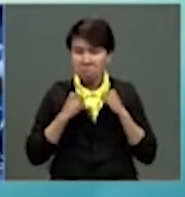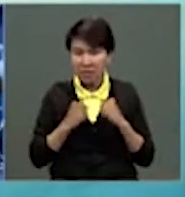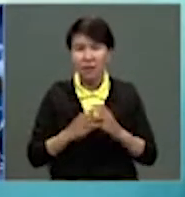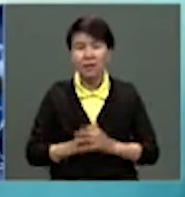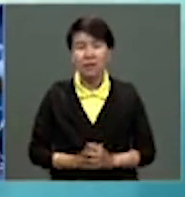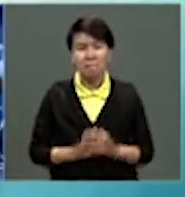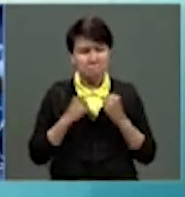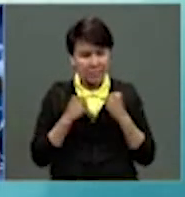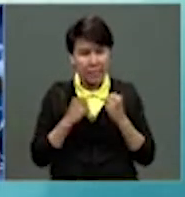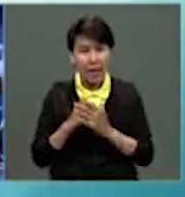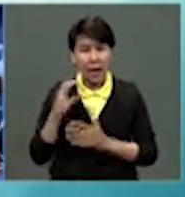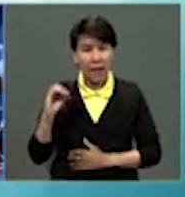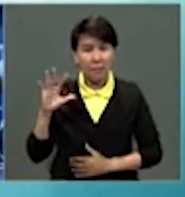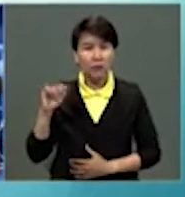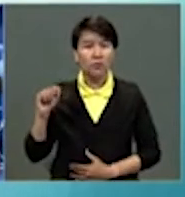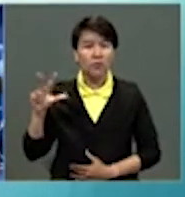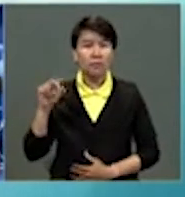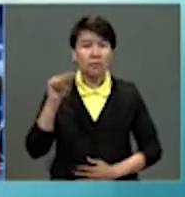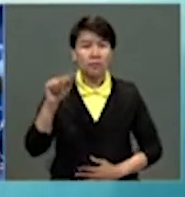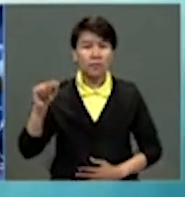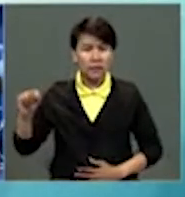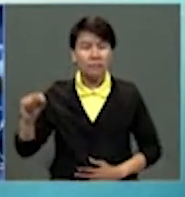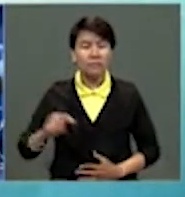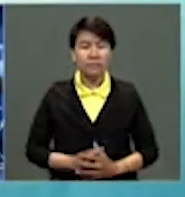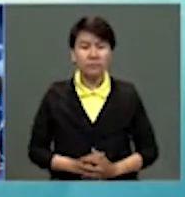เปอร์เซ็นต์เพราะฉะนั้นนี่คือสิ่งที่ท่านได้ให้ข้อมูลนี้เราก็จะได้เอามาวางแผนในการทำงานต่อนะครับถามว่ามั่นใจว่ารัฐบาลจะควบคุมการแพร่ระบาดในและรอบสองหรือไม่นะครับส่วนใหญ่มั่นใจมากและมั่นใจถึง55.3เปอร์เซ็นต์นะครับก็ต้องขอบคุณถ้าท่านมั่นใจกับเราขั้นก็ต้องมั่นใจกับตัวเองด้วยนะครับที่จะช่วยกันในการที่จะเป็นส่วนหนึ่งของการจัดการนะครับชุดพฤติกรรมส่วนตัวเพราะว่าเราประสบความสำเร็จได้ไม่ใช่แค่กับภาครัฐบาลอย่างเดียวนะครับอากาศอย่างเดียวถ้าของประชาชนนี่แหละครับมีความสำคัญแล้วทางทีมนี้ยังไปสำรวจเพิ่มเติมต่อนะ